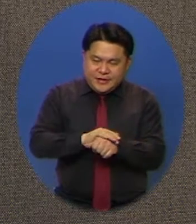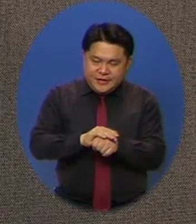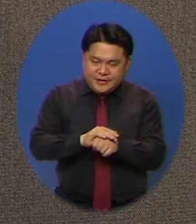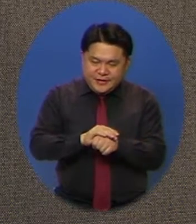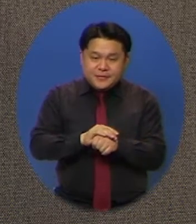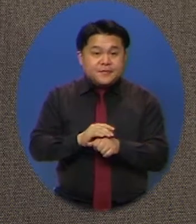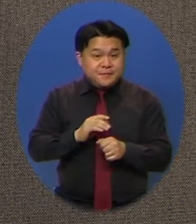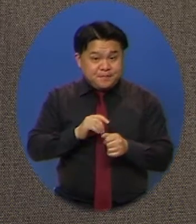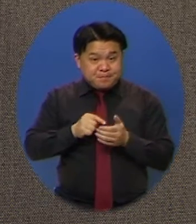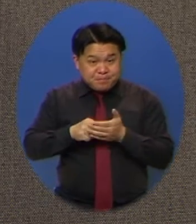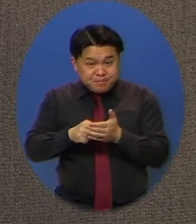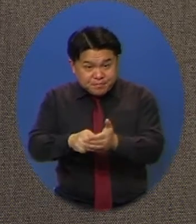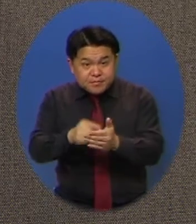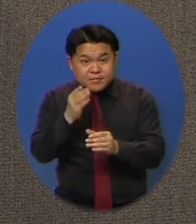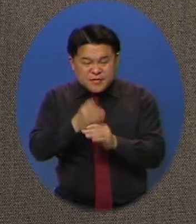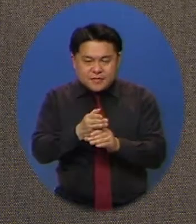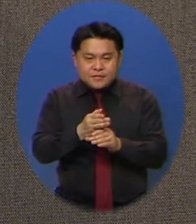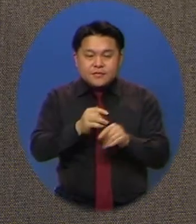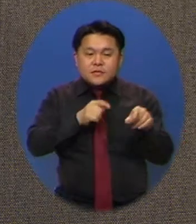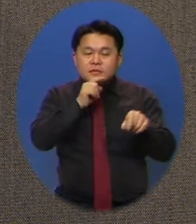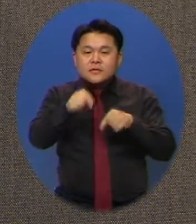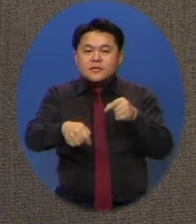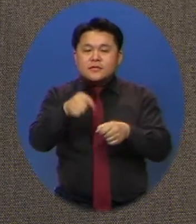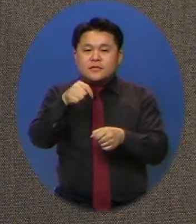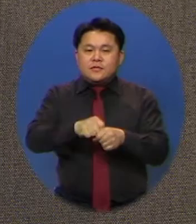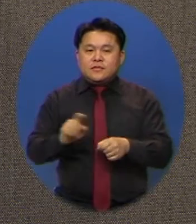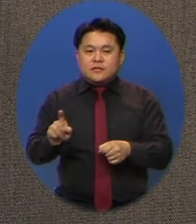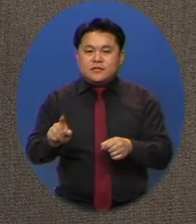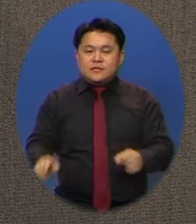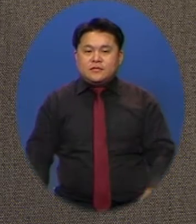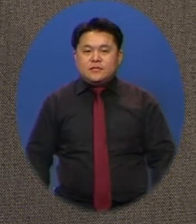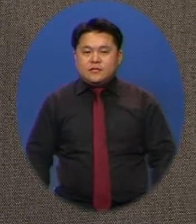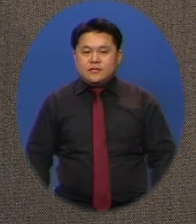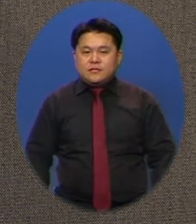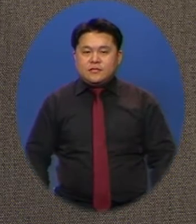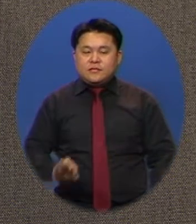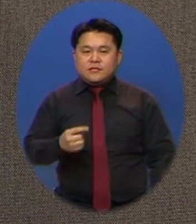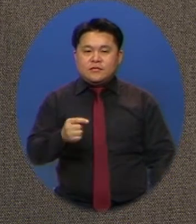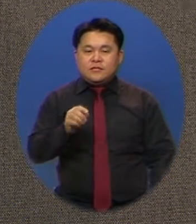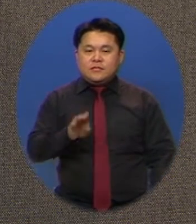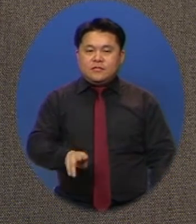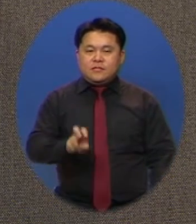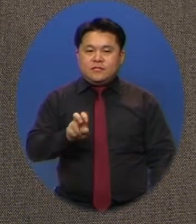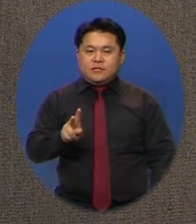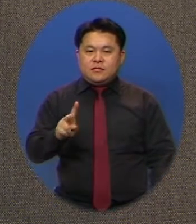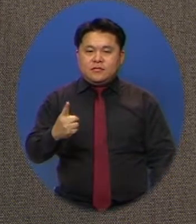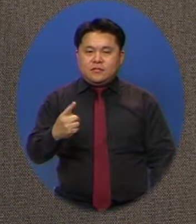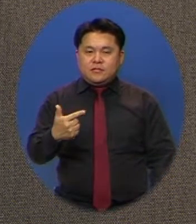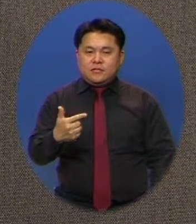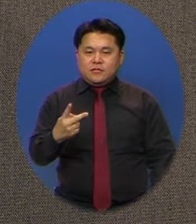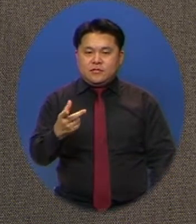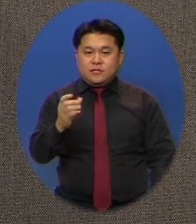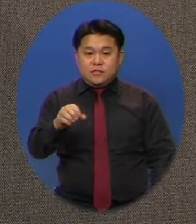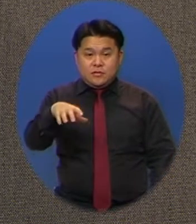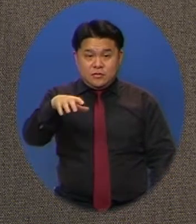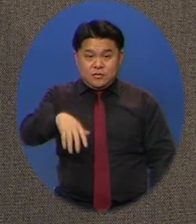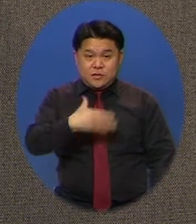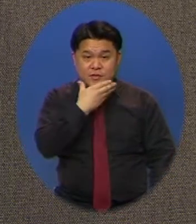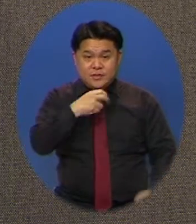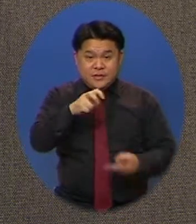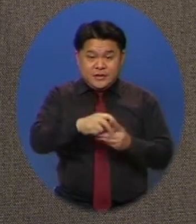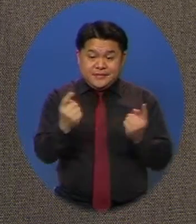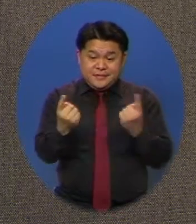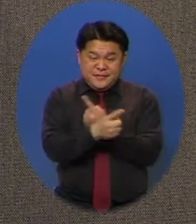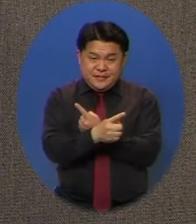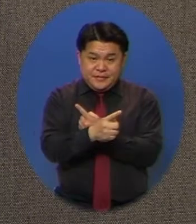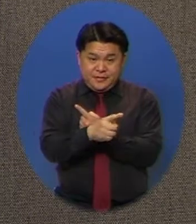있는데요. 이 정책을 실행하기 위해서 우리 읍면동을 복지센터로 개편하는